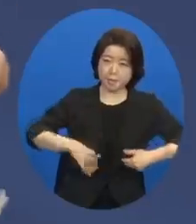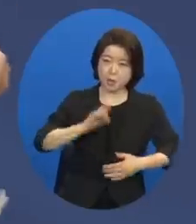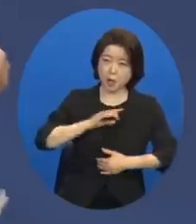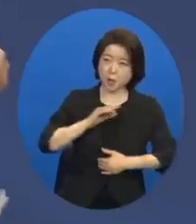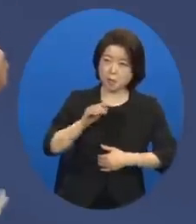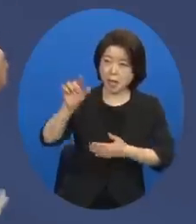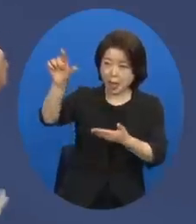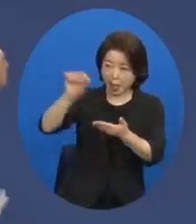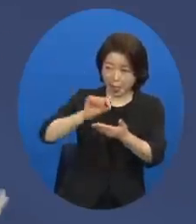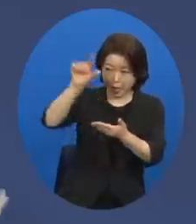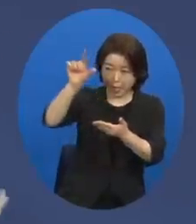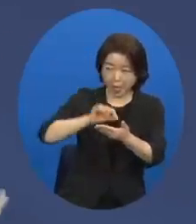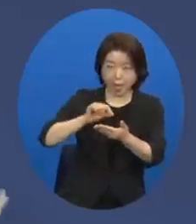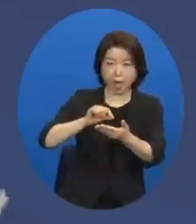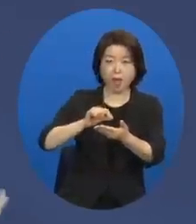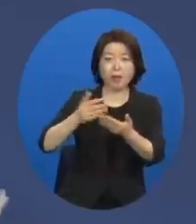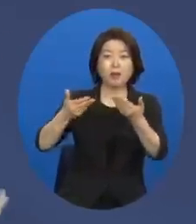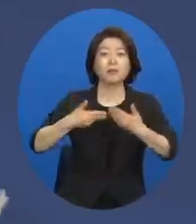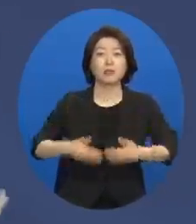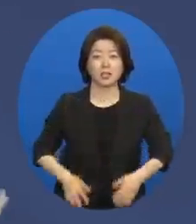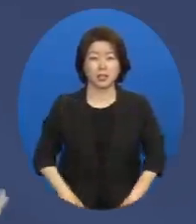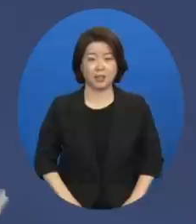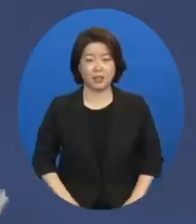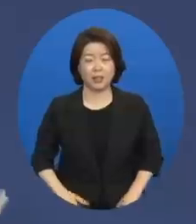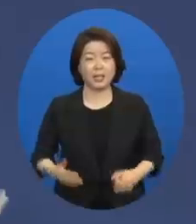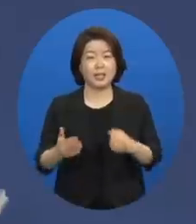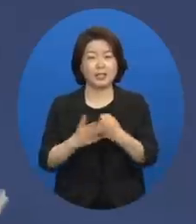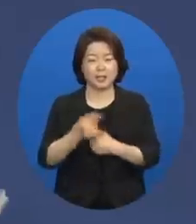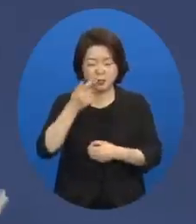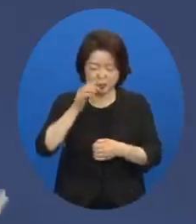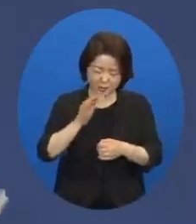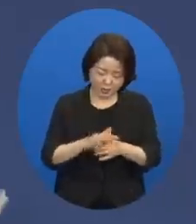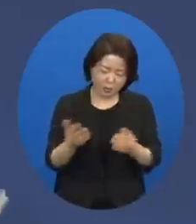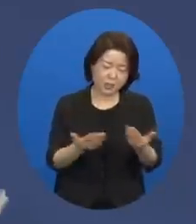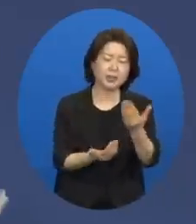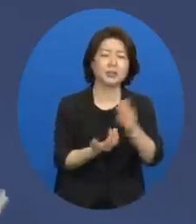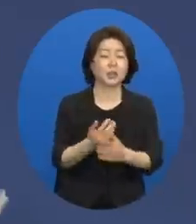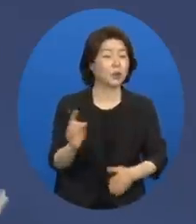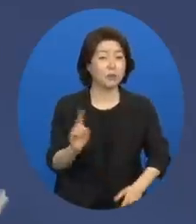구하는 거예요. 이러니까 기가 막힌 일이 벌어지는 거예요.